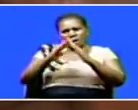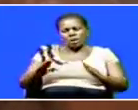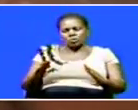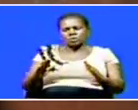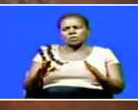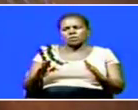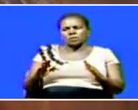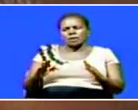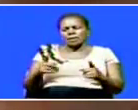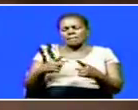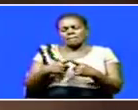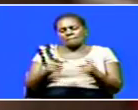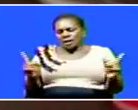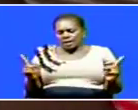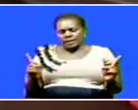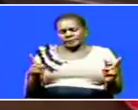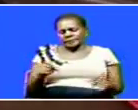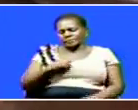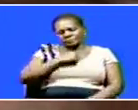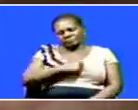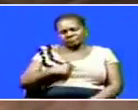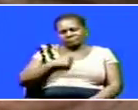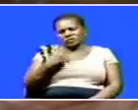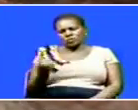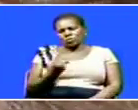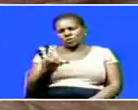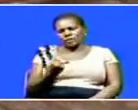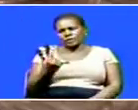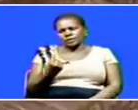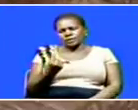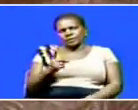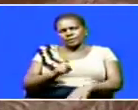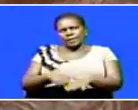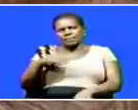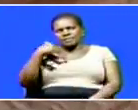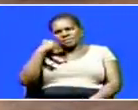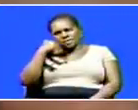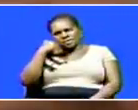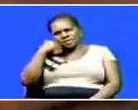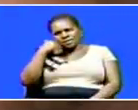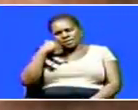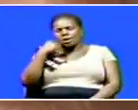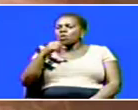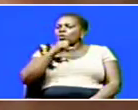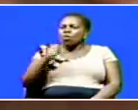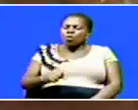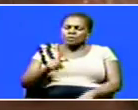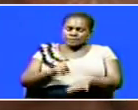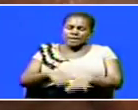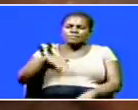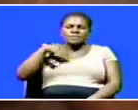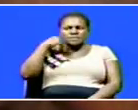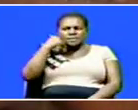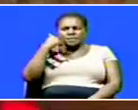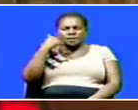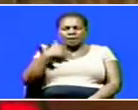wanakazirika. Lakini wanamuonea huruma kama wakati alikuwa mgonjwa. Kwa sababu shosho wakati wako na